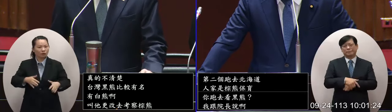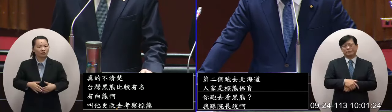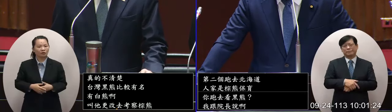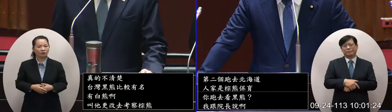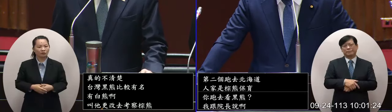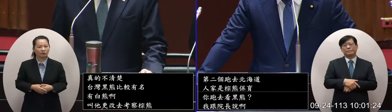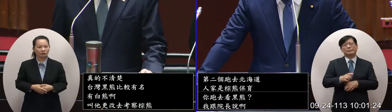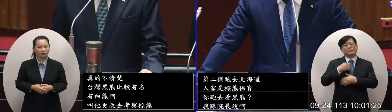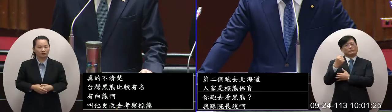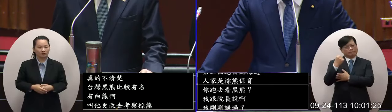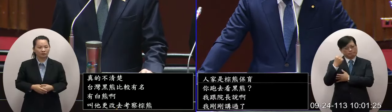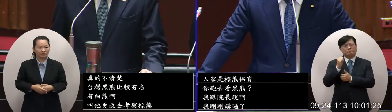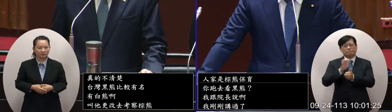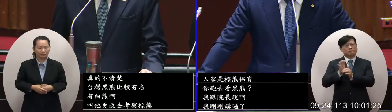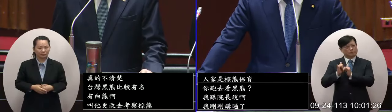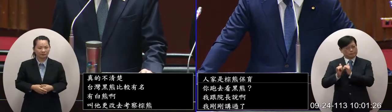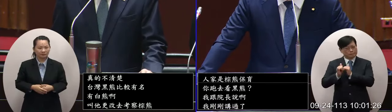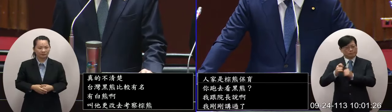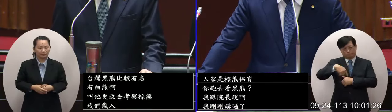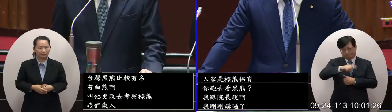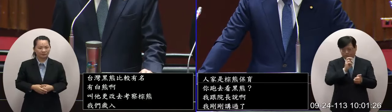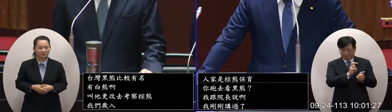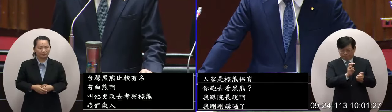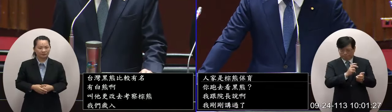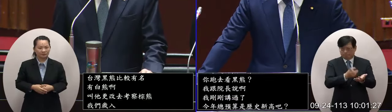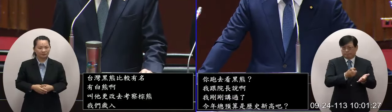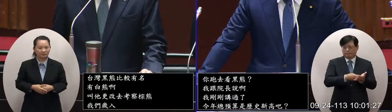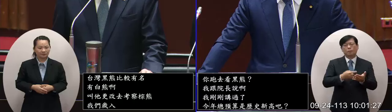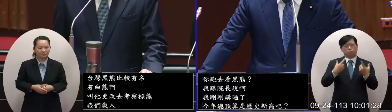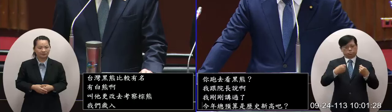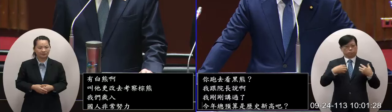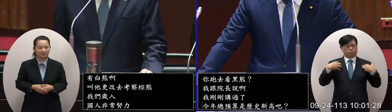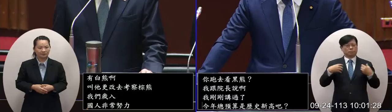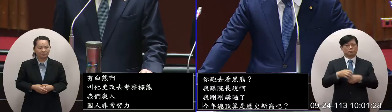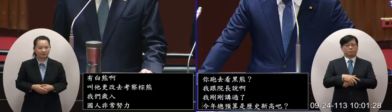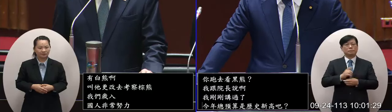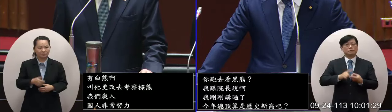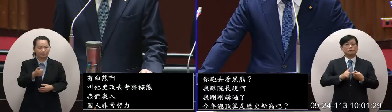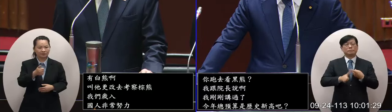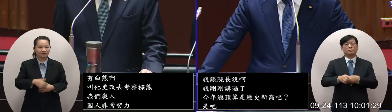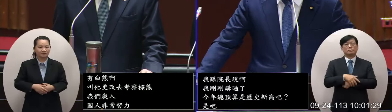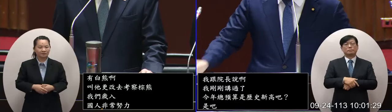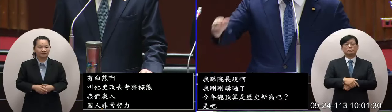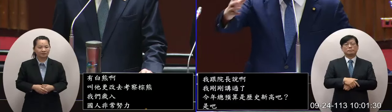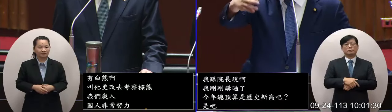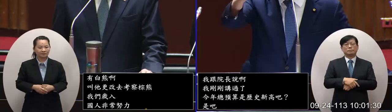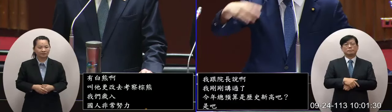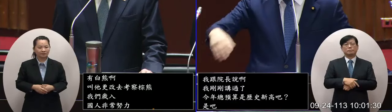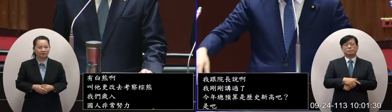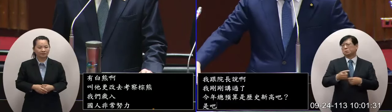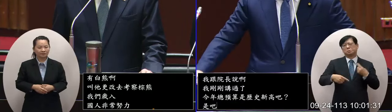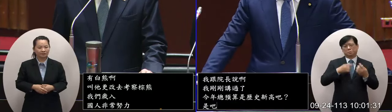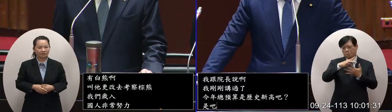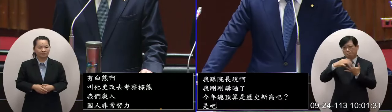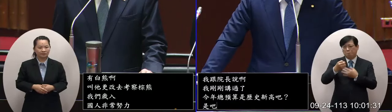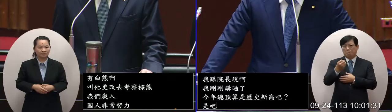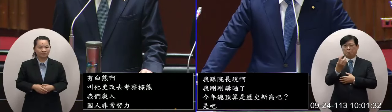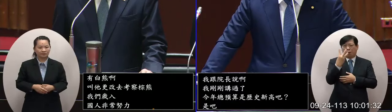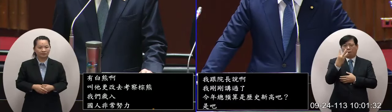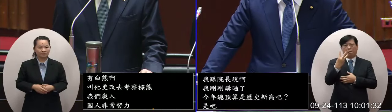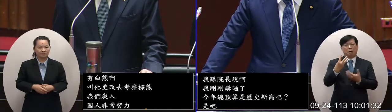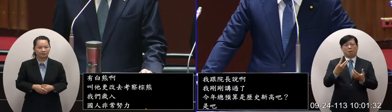们要努力的帮老百姓把关，这是我们的天职嘛， 谢谢， 对不对？所以我刚随便举就三个例